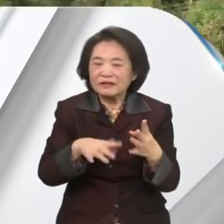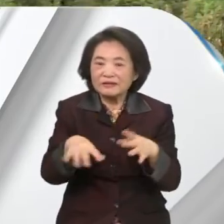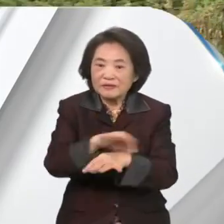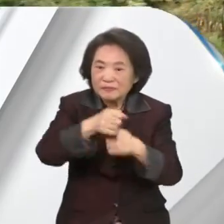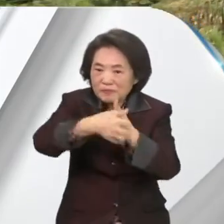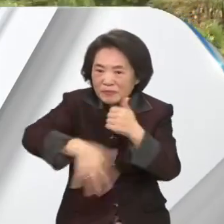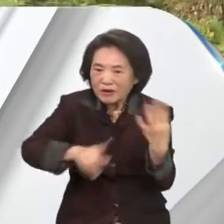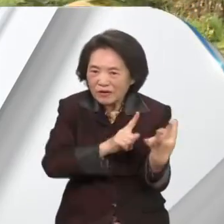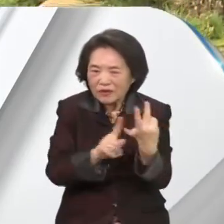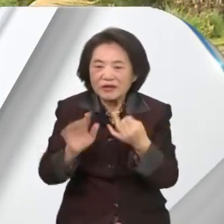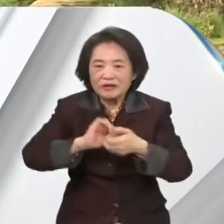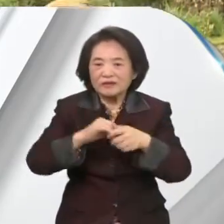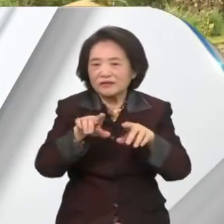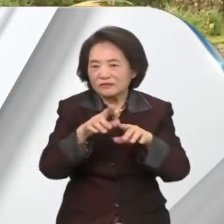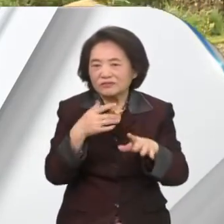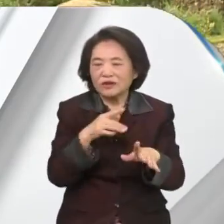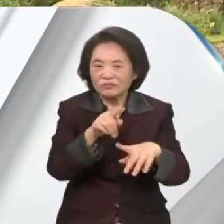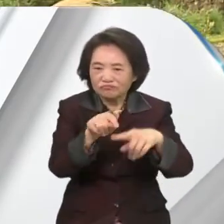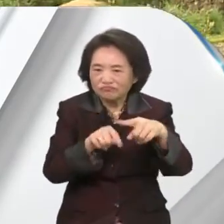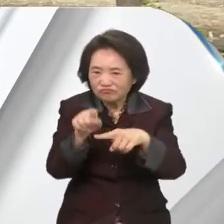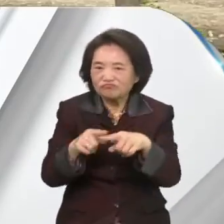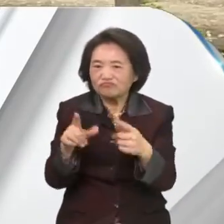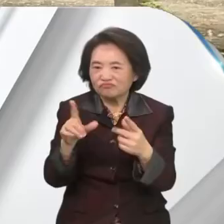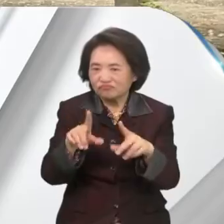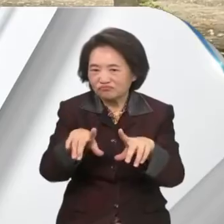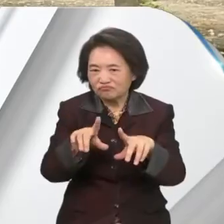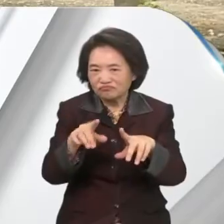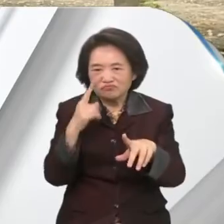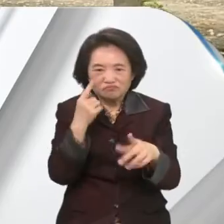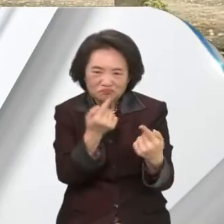展之间取得平衡，才是同大自然